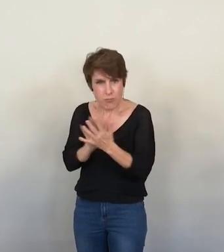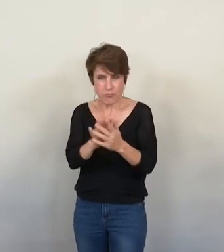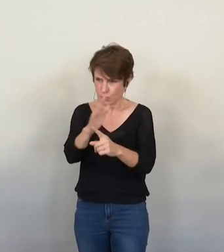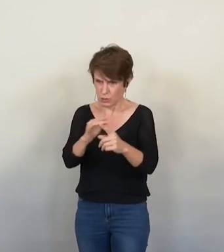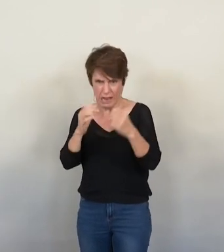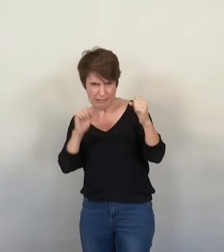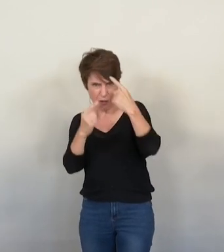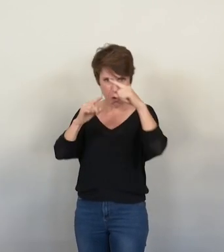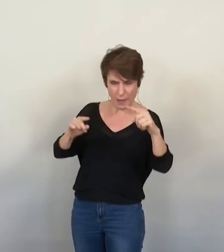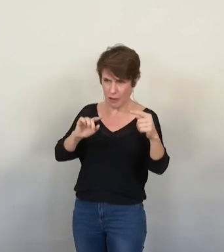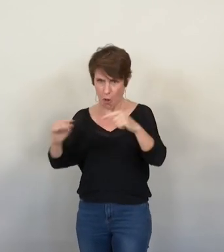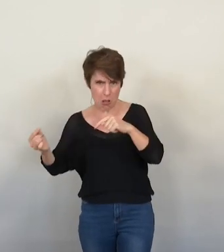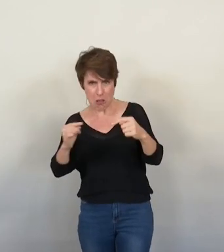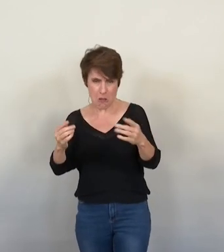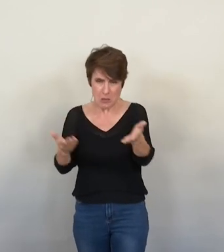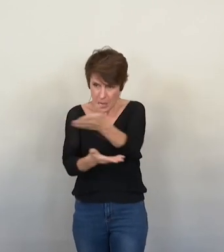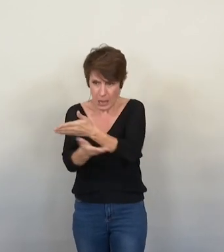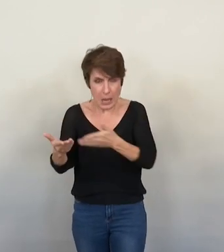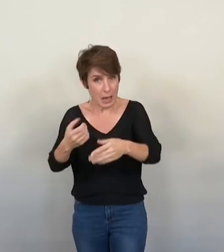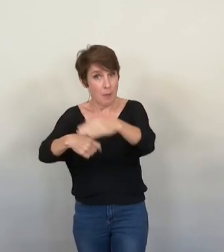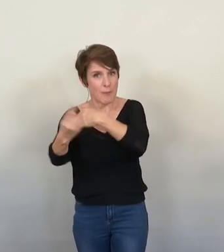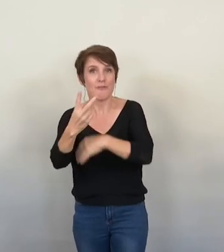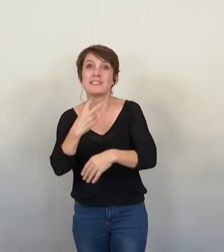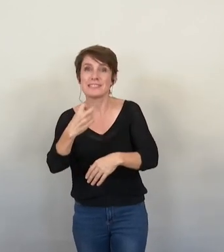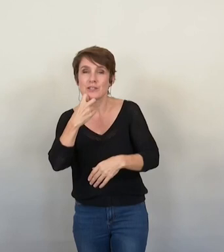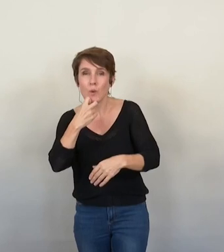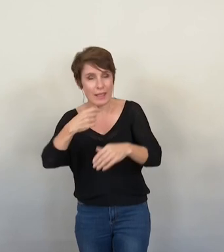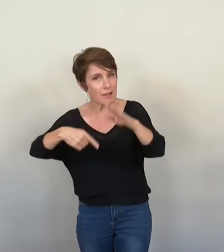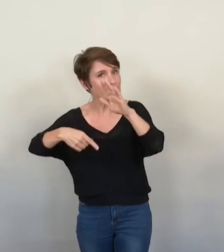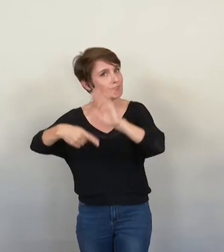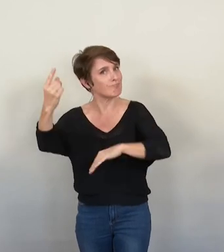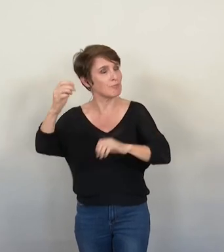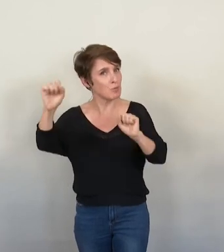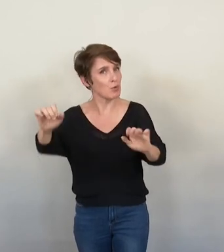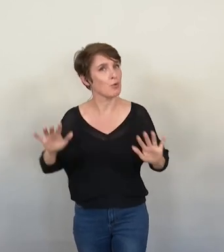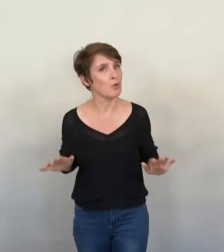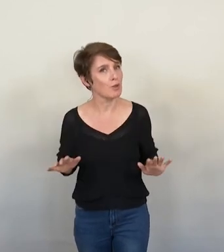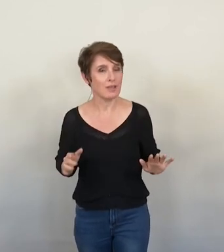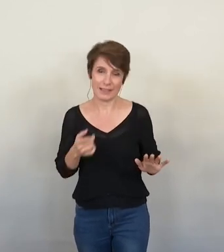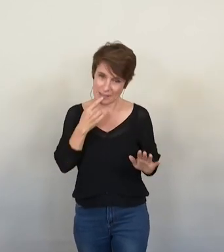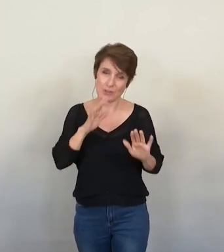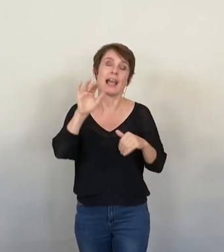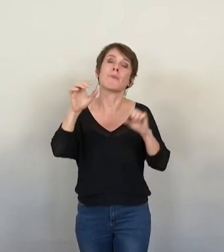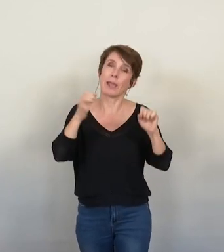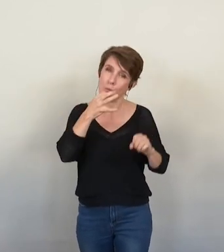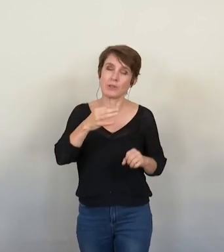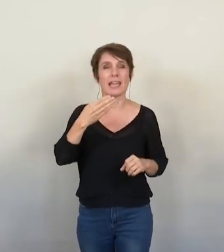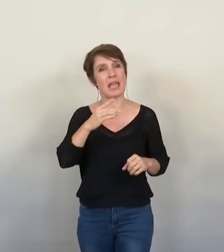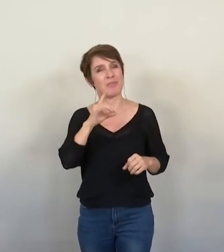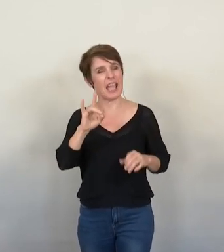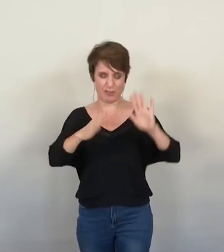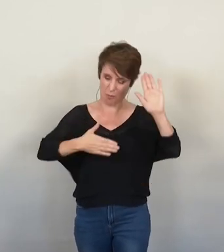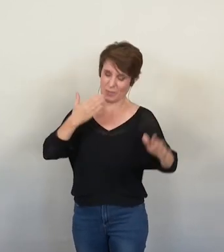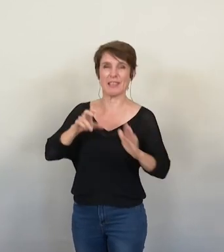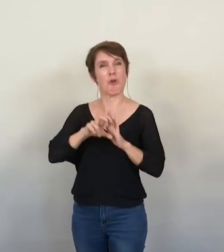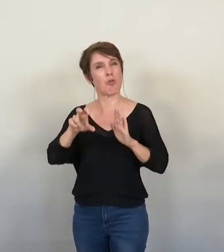et et c'est ça de faire des futur citoyenes et citoyens grenoblois et après on dira les MDH à la Grenobloise pour l'instant je suis